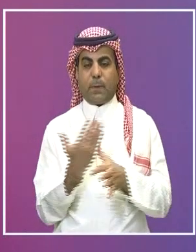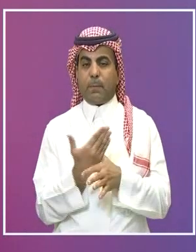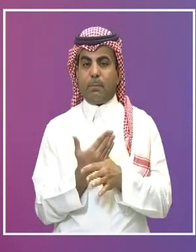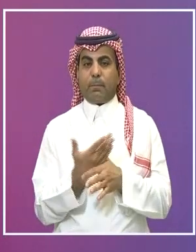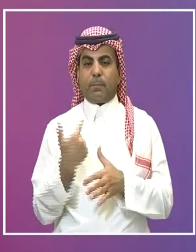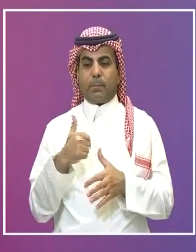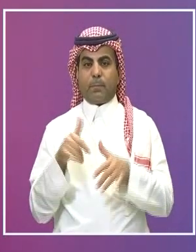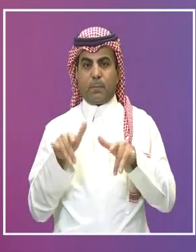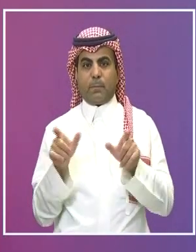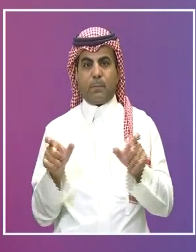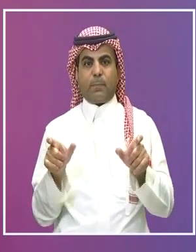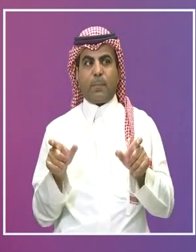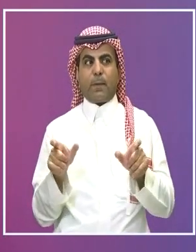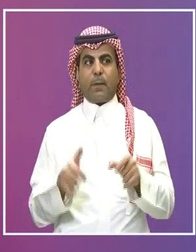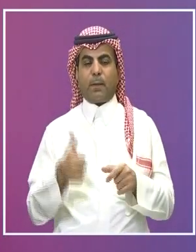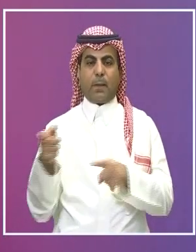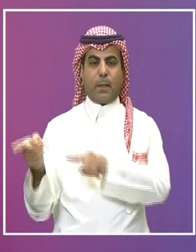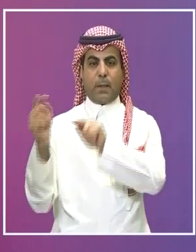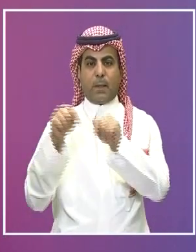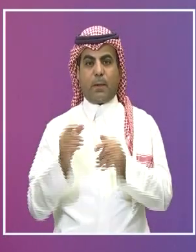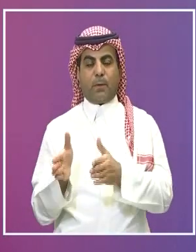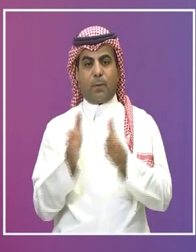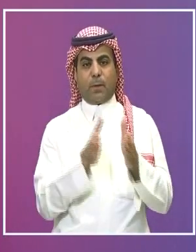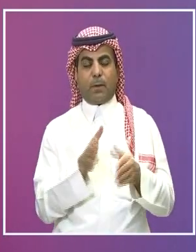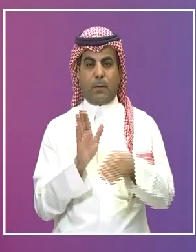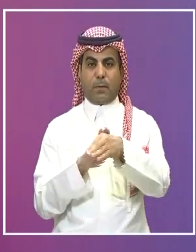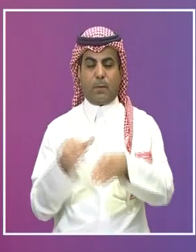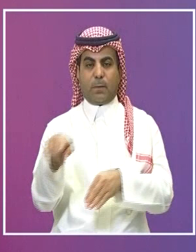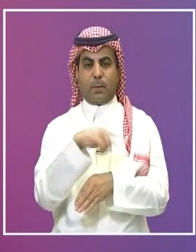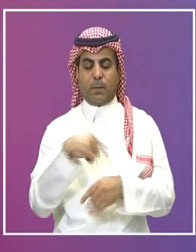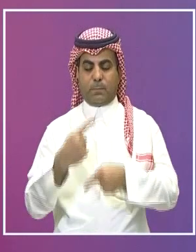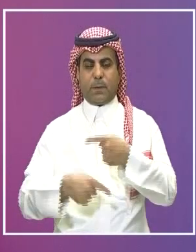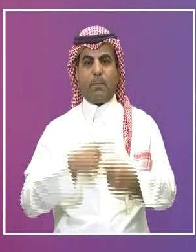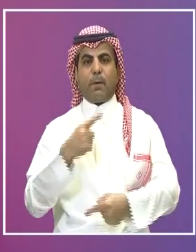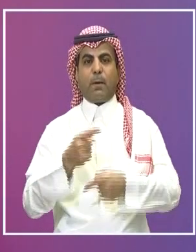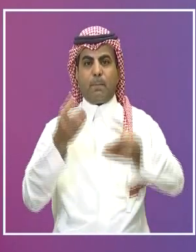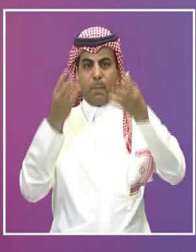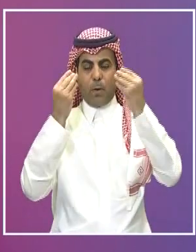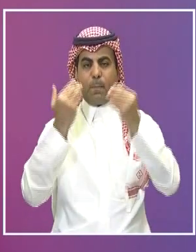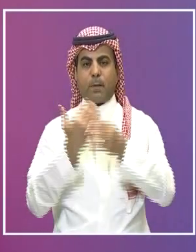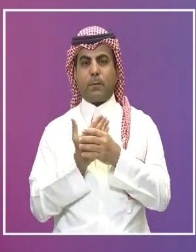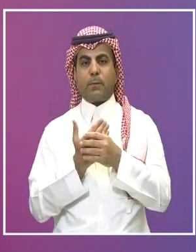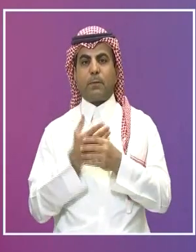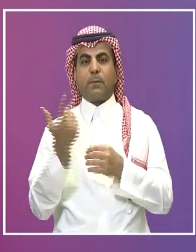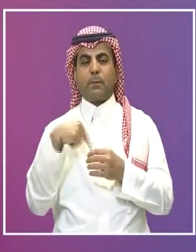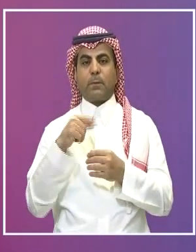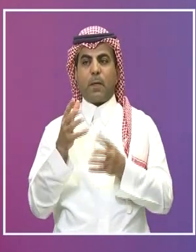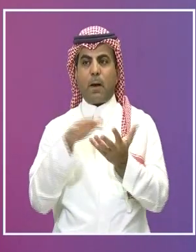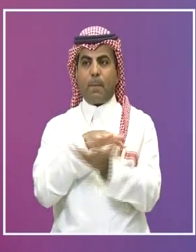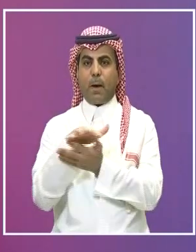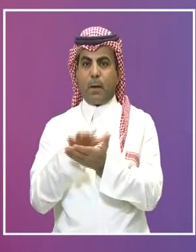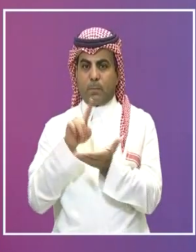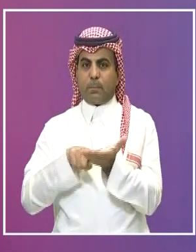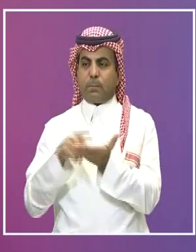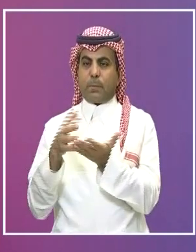مكتسباتنا التي وصلنا لها حتى الآن. كما نهيب بالجميع إلى استقاء المعلومات من مصادرها الرسمية